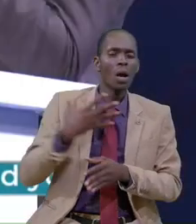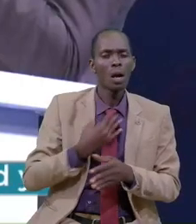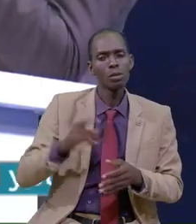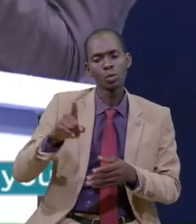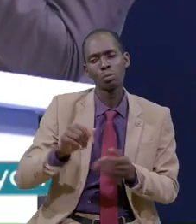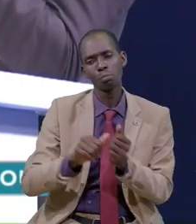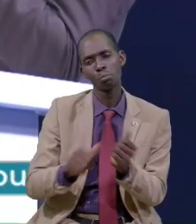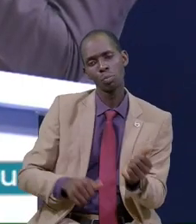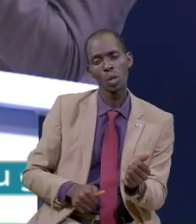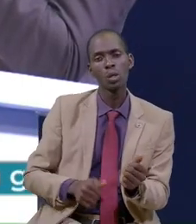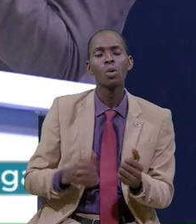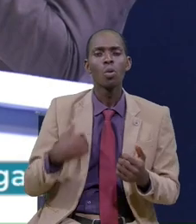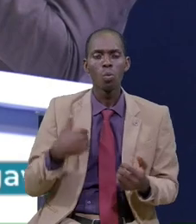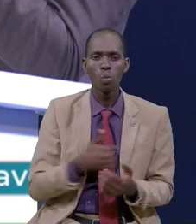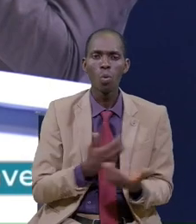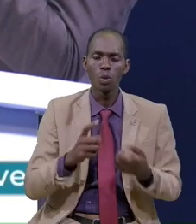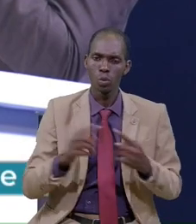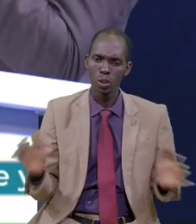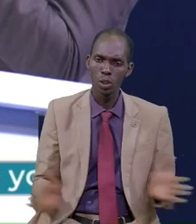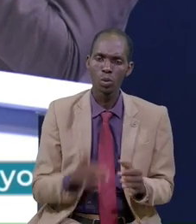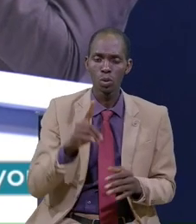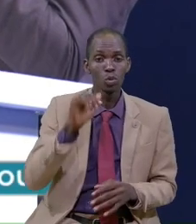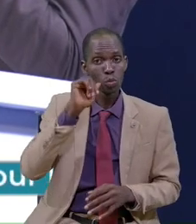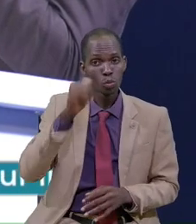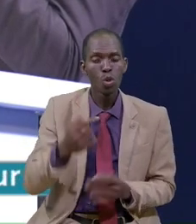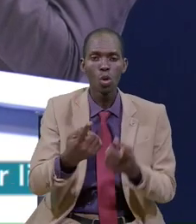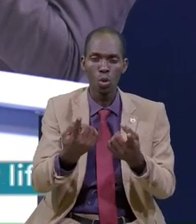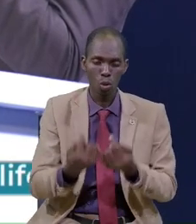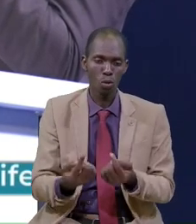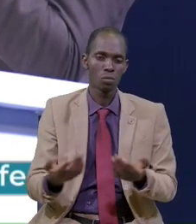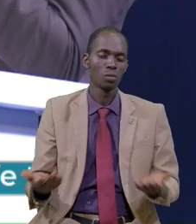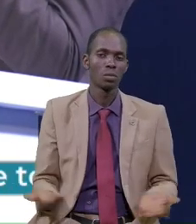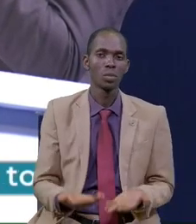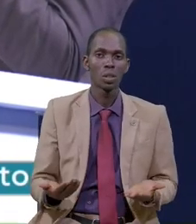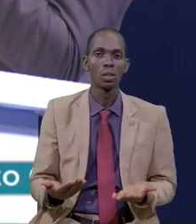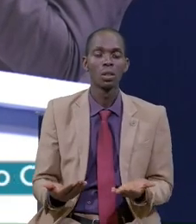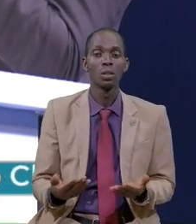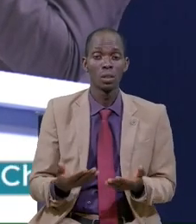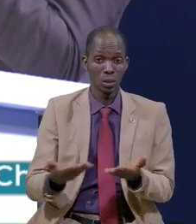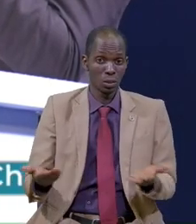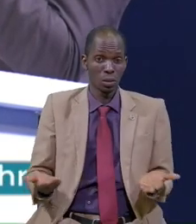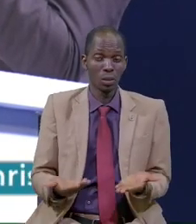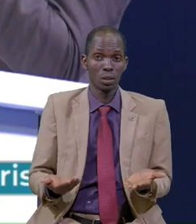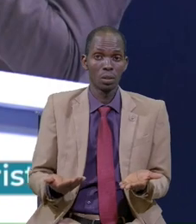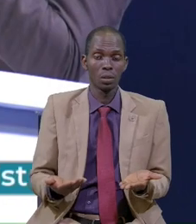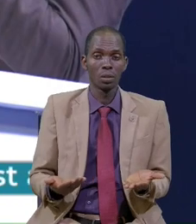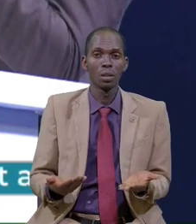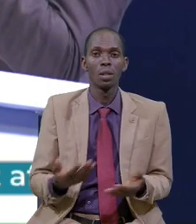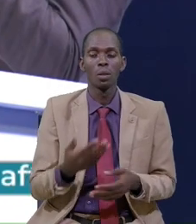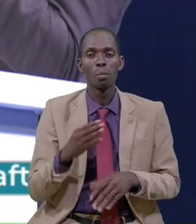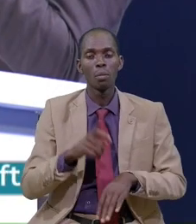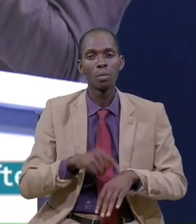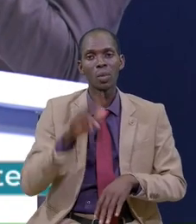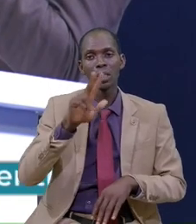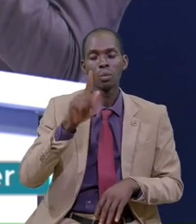that tomorrow, by 3 p.m., come to this place. Ceux qui sont and alpha, cannot be at the stadium there, and we will give you all